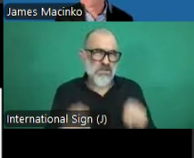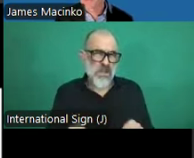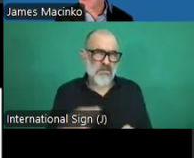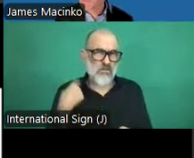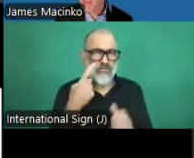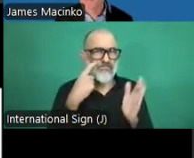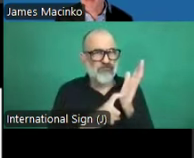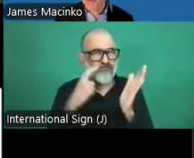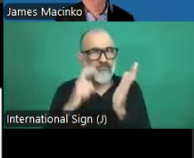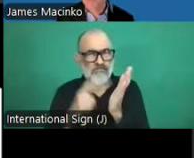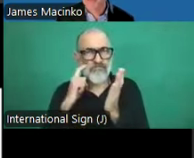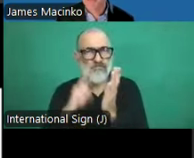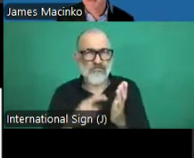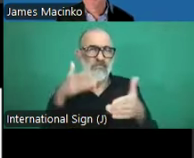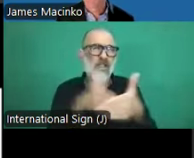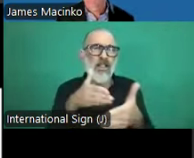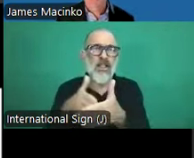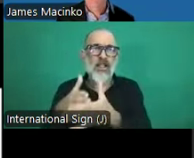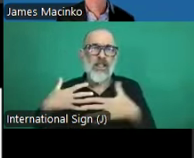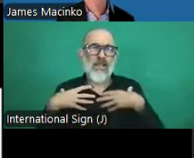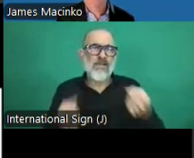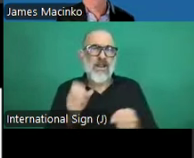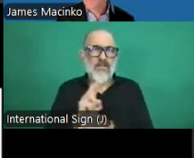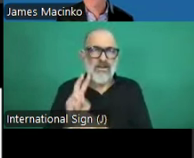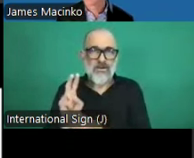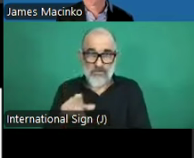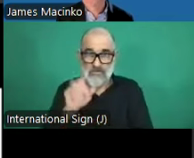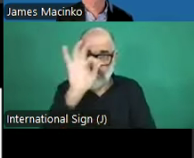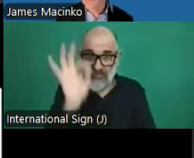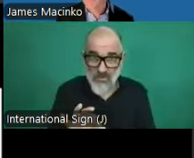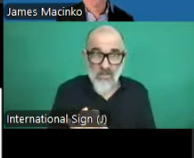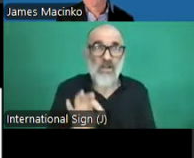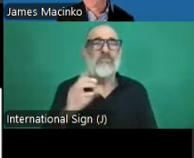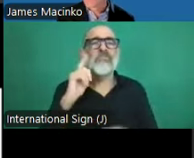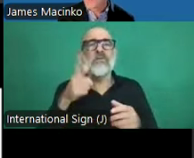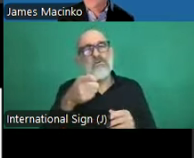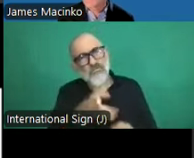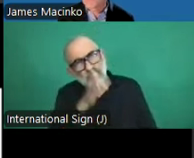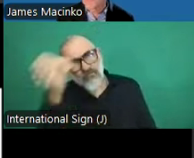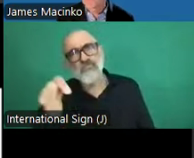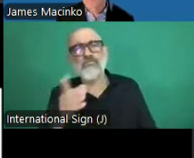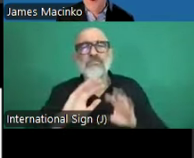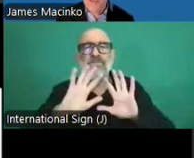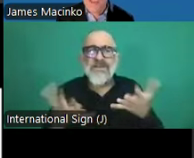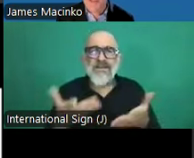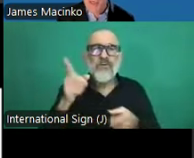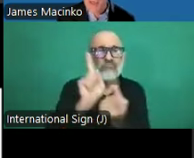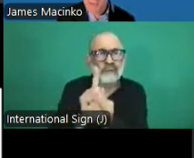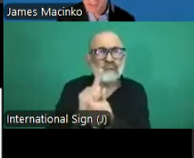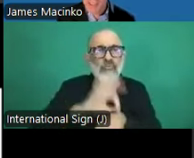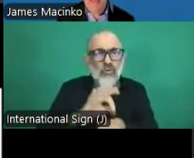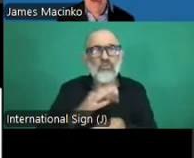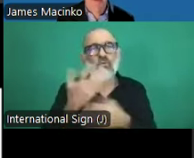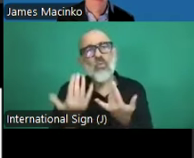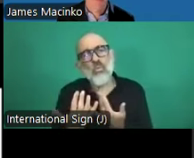pas de transport, il n'avait pas l'argent, enfin. Et ça, c'est une façon qui nous aide très facilement